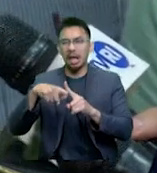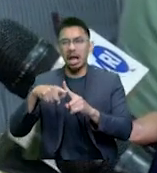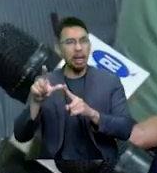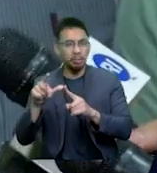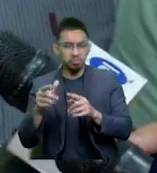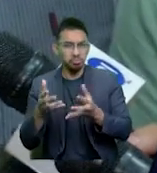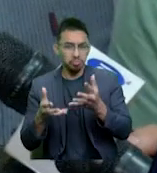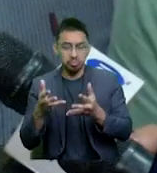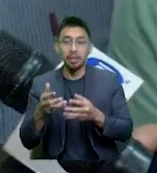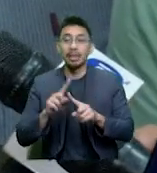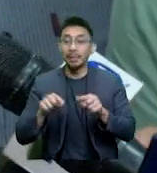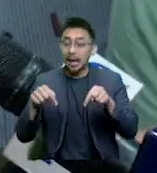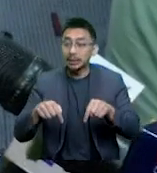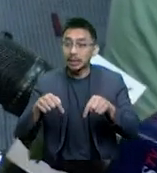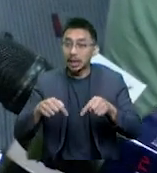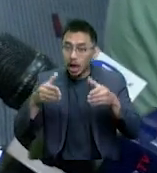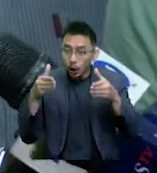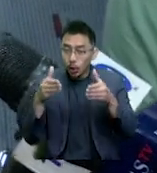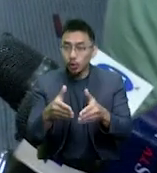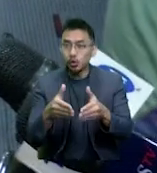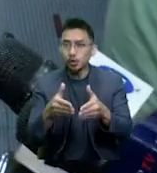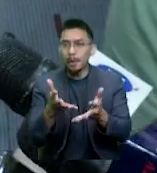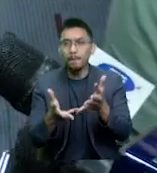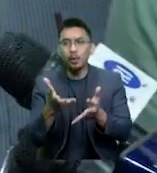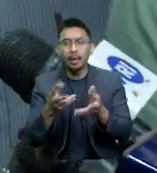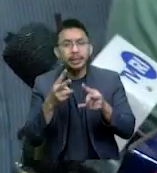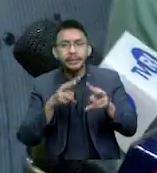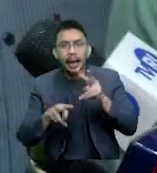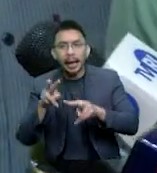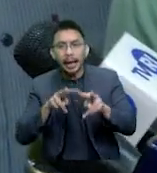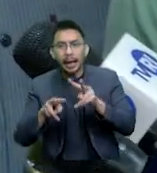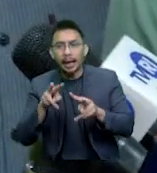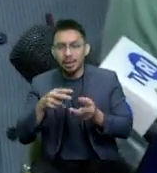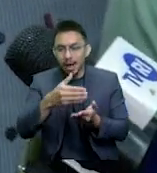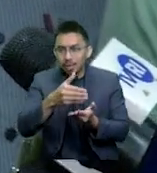Dan mereka mungkin mencari informasi dan data, tapi secara pasti